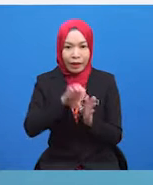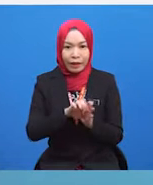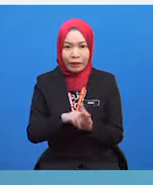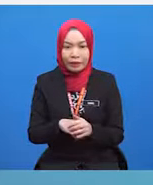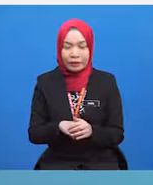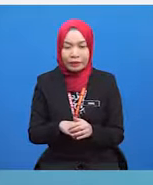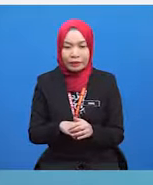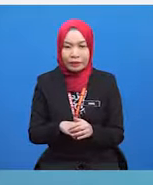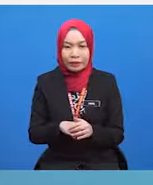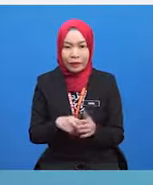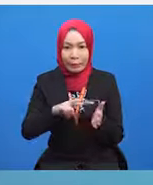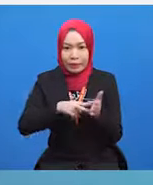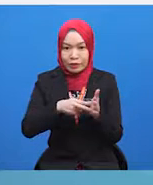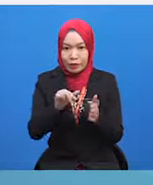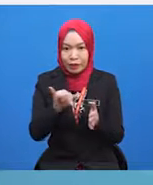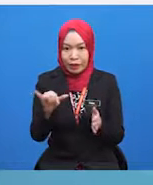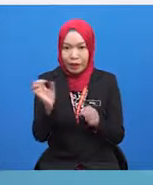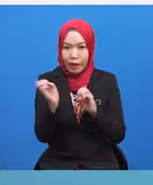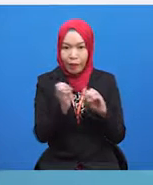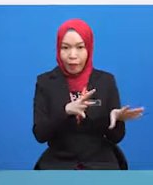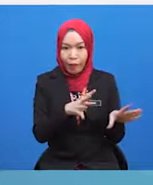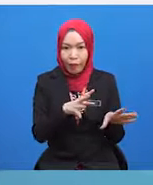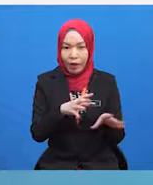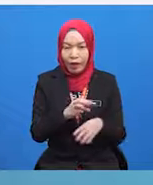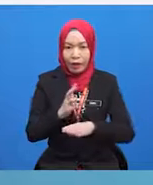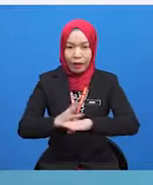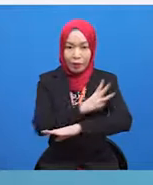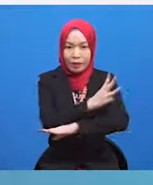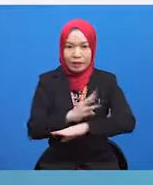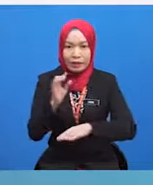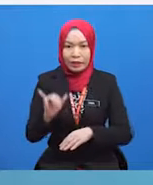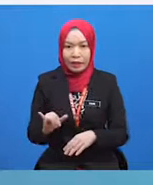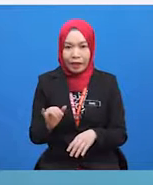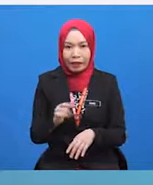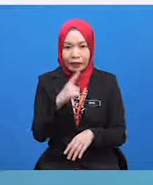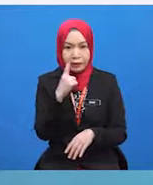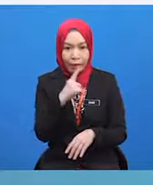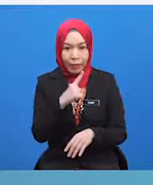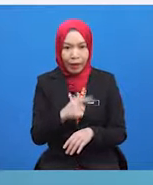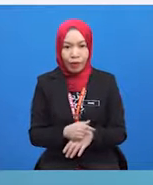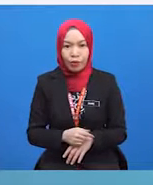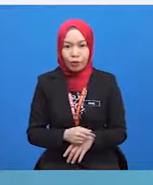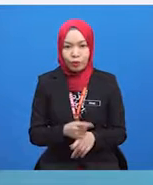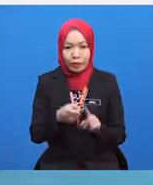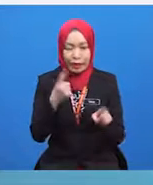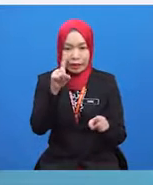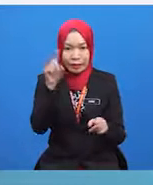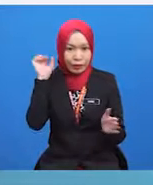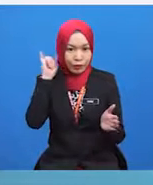Definisi memotong gambar adalah membuang kawasan yang tidak diingini daripada sesuatu image.